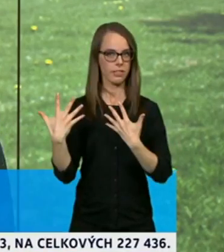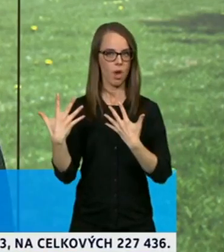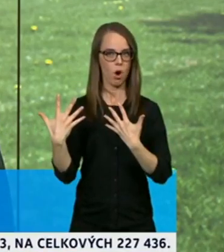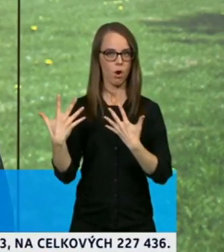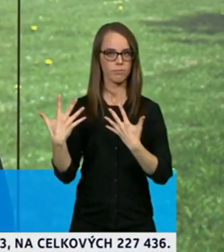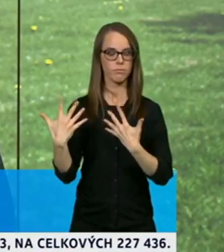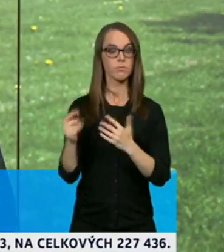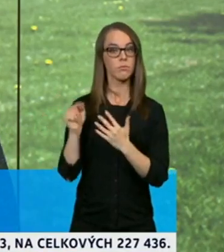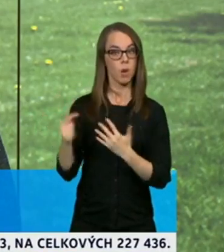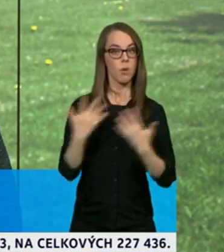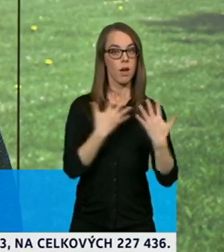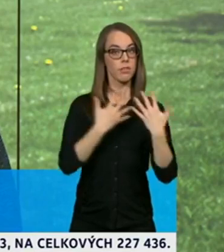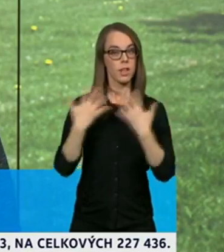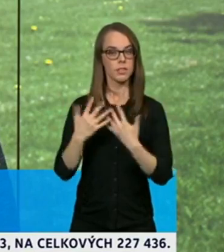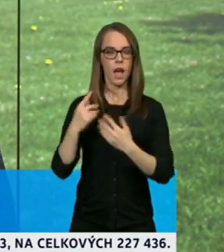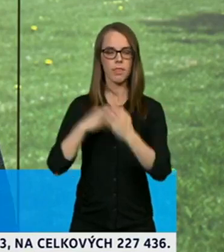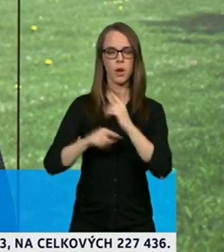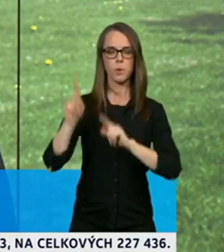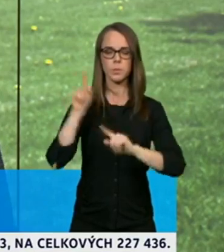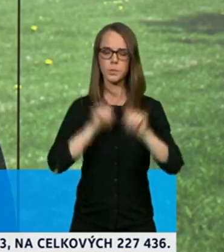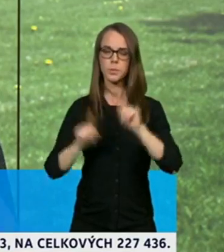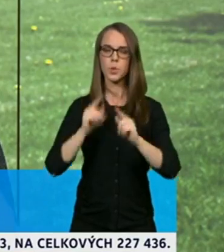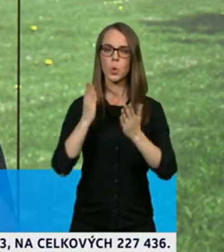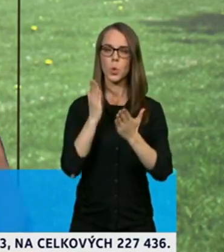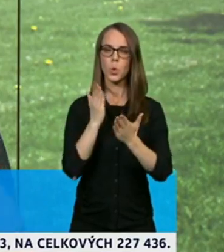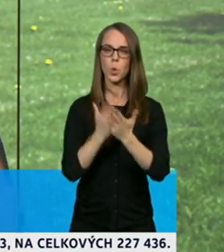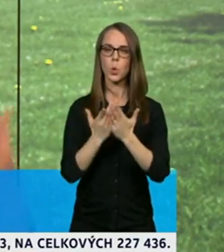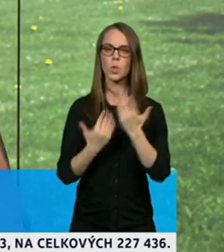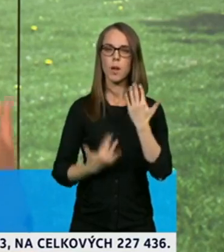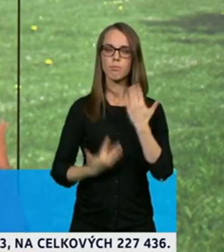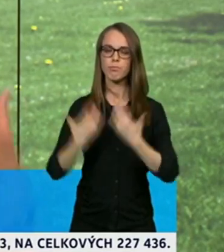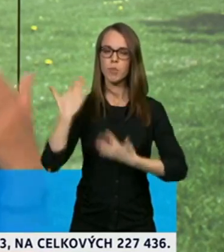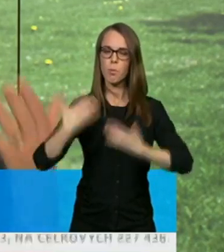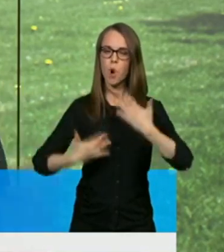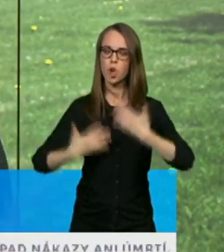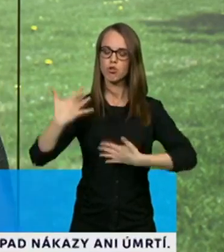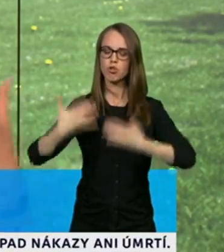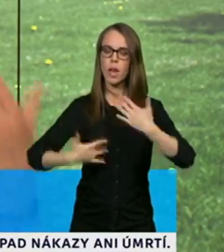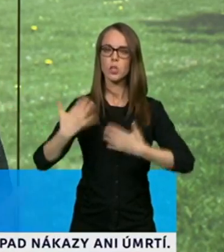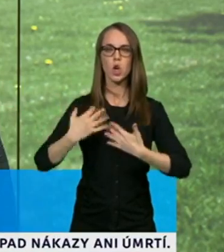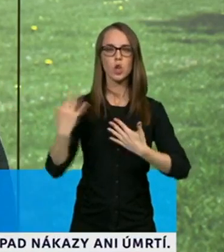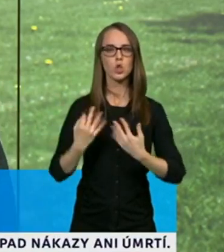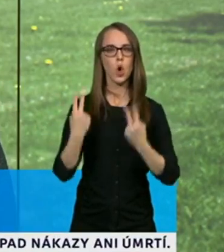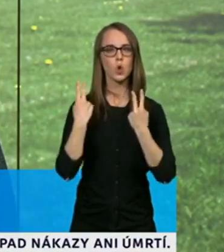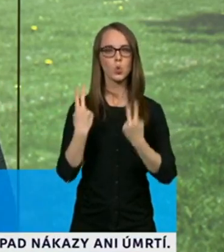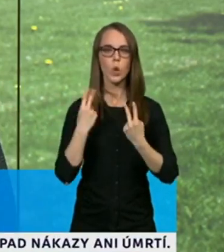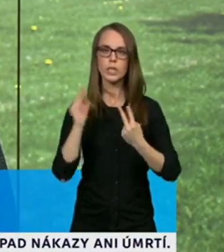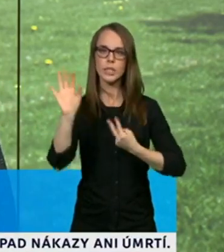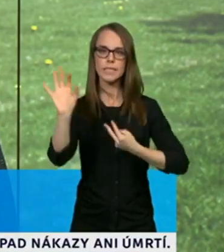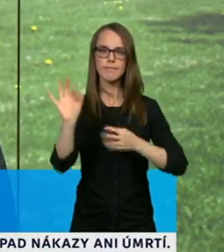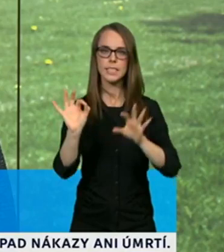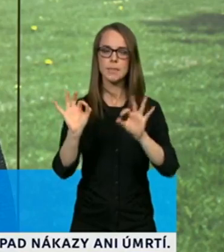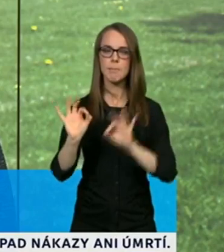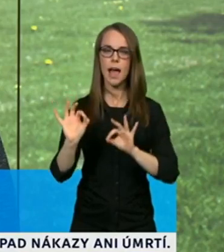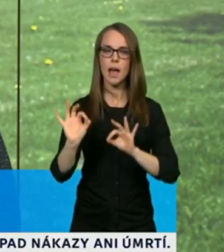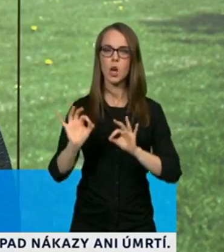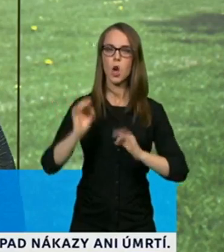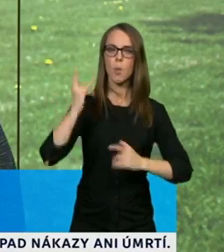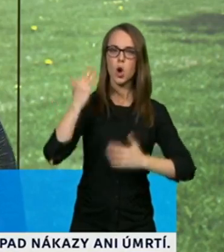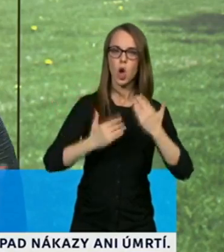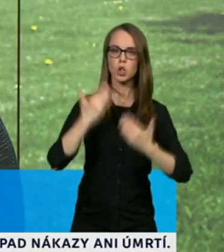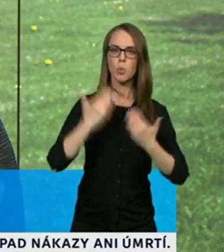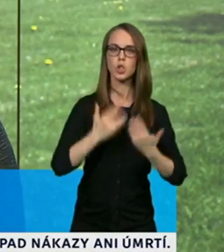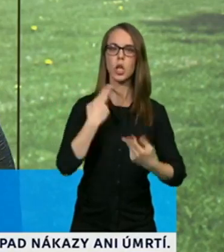teprve skutečně nastavovat ta jednotná, ty priority a ta kritéria rozpočtu.